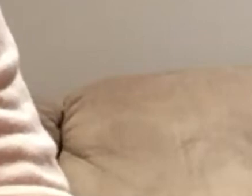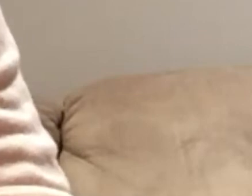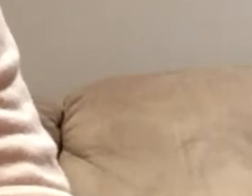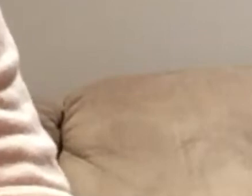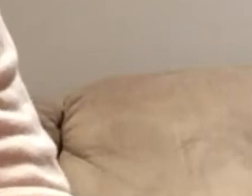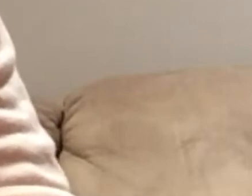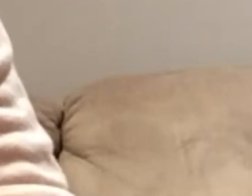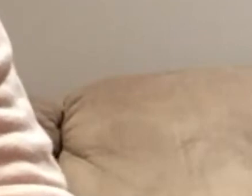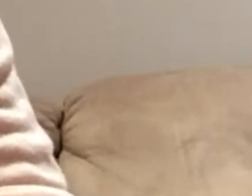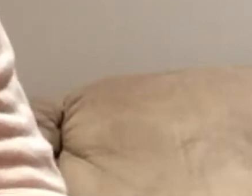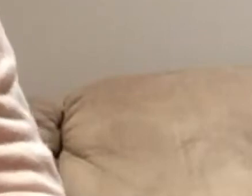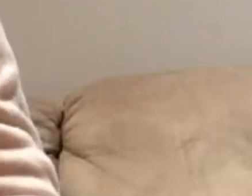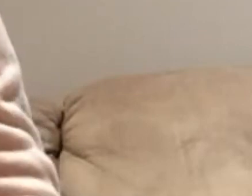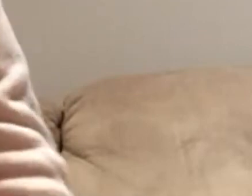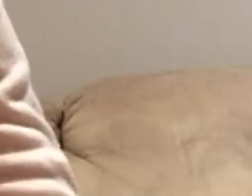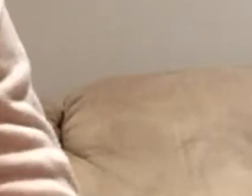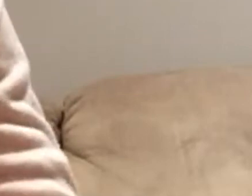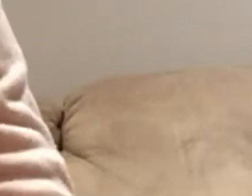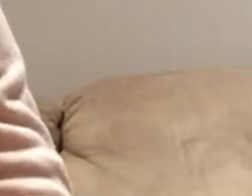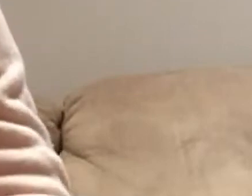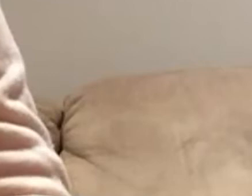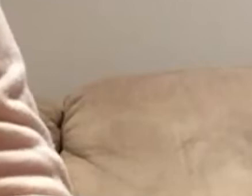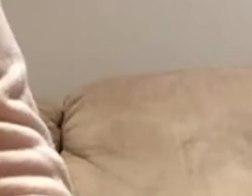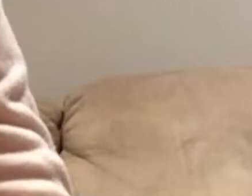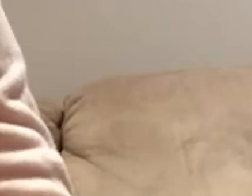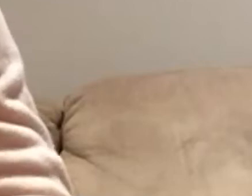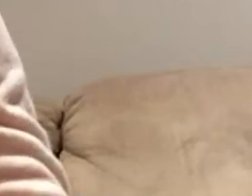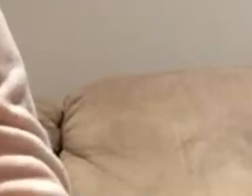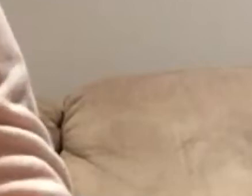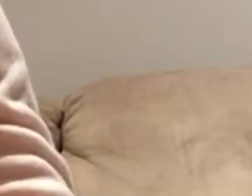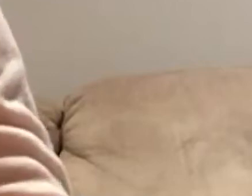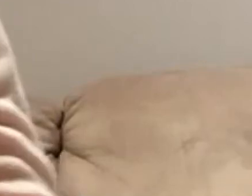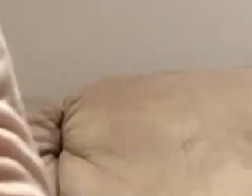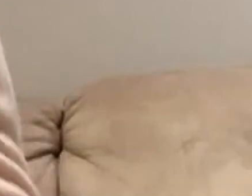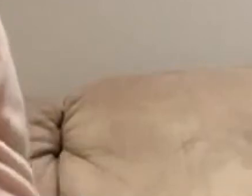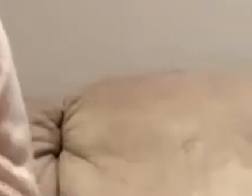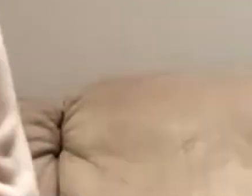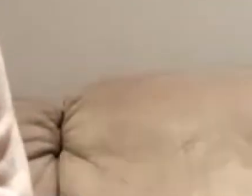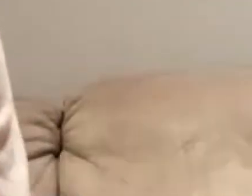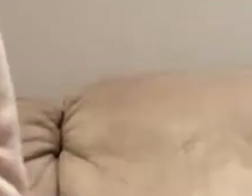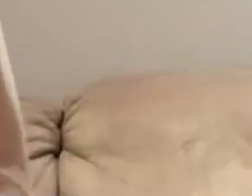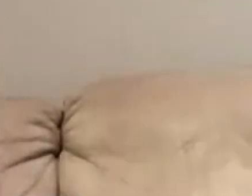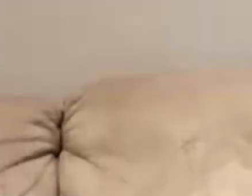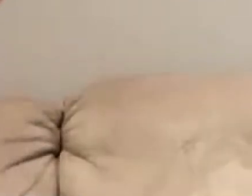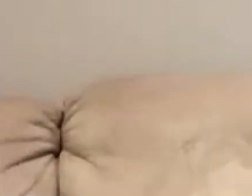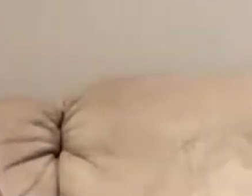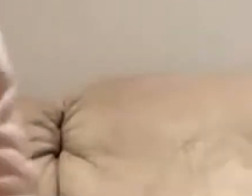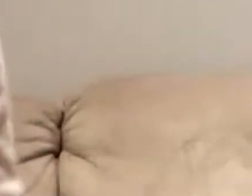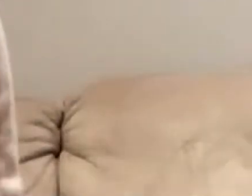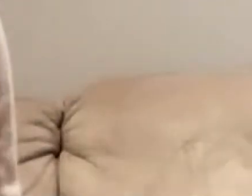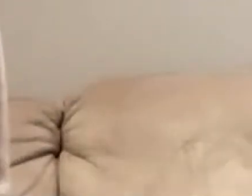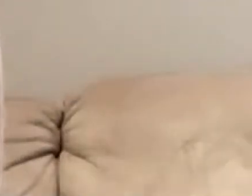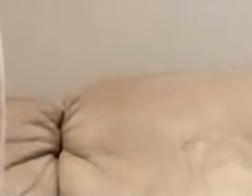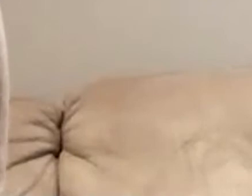J'aimerais peut-être vous laisser sur le vidéo, puis revenir après si... Je ne sais pas s'il y a des questions ou si on fait juste présenter,